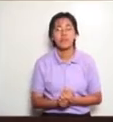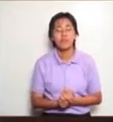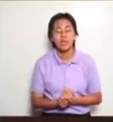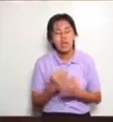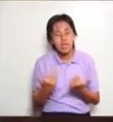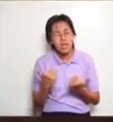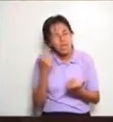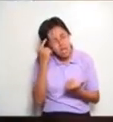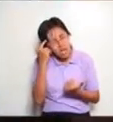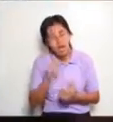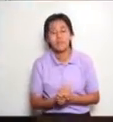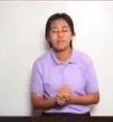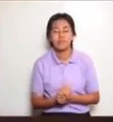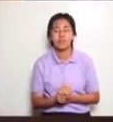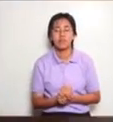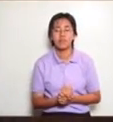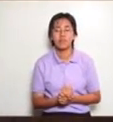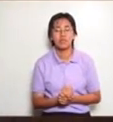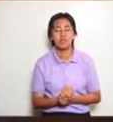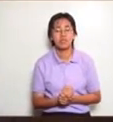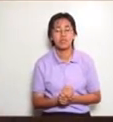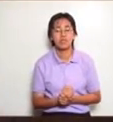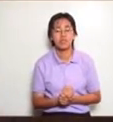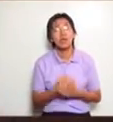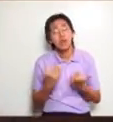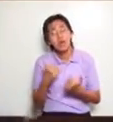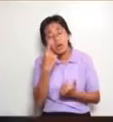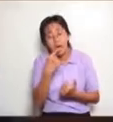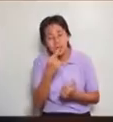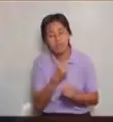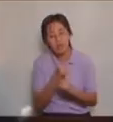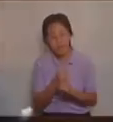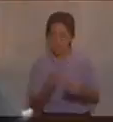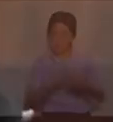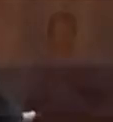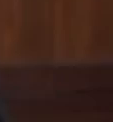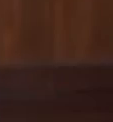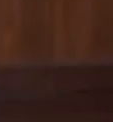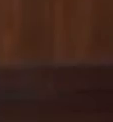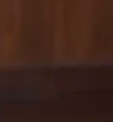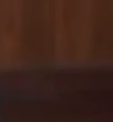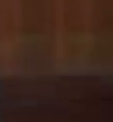ุกครั้งเลยน้สามผก็เจอผมค Burn กั ที่มีอีสว็เจแล้เขยบาน